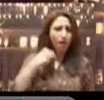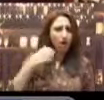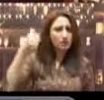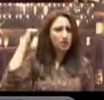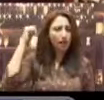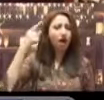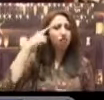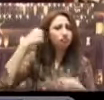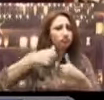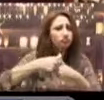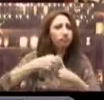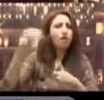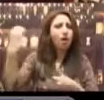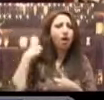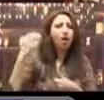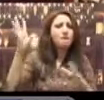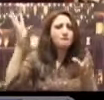منهم